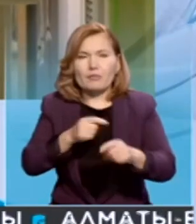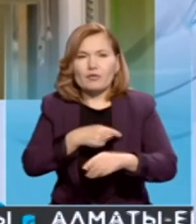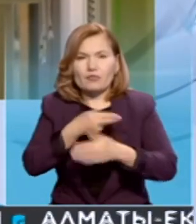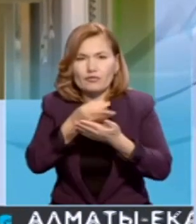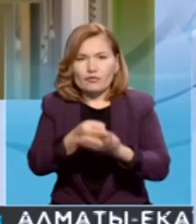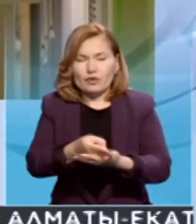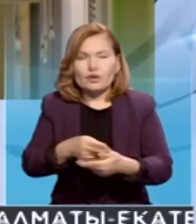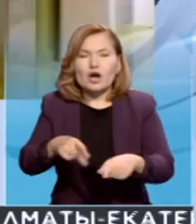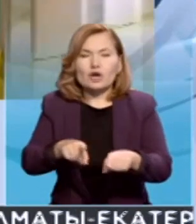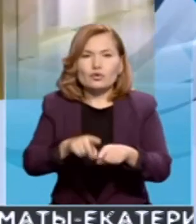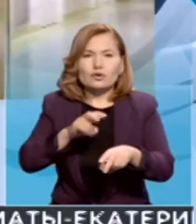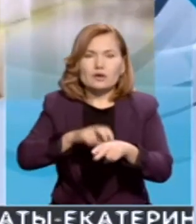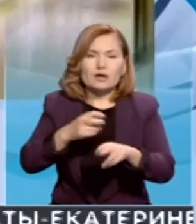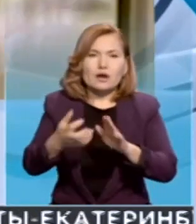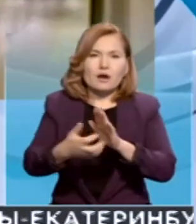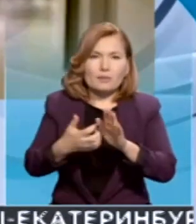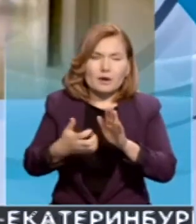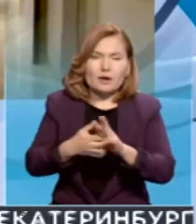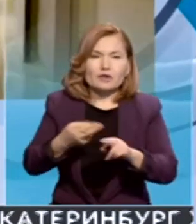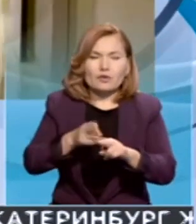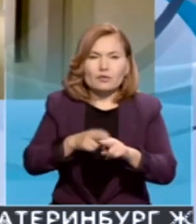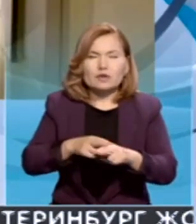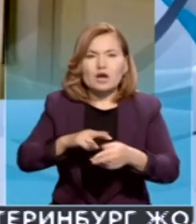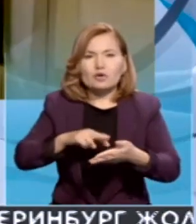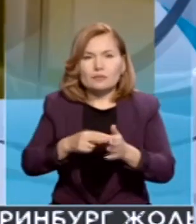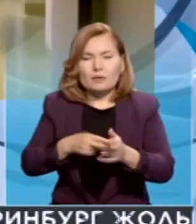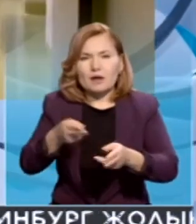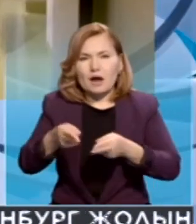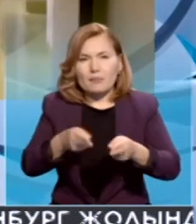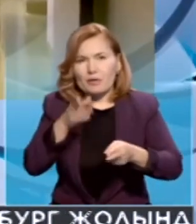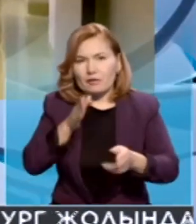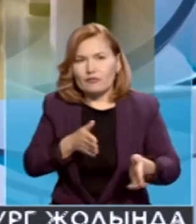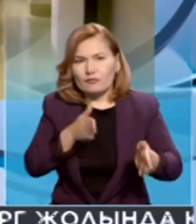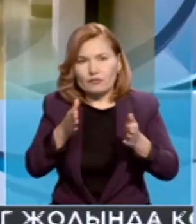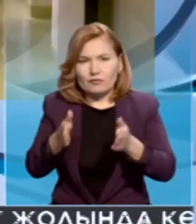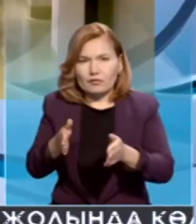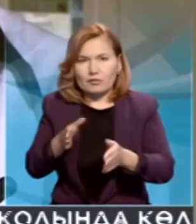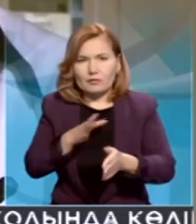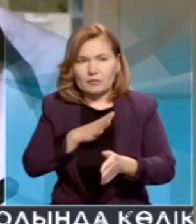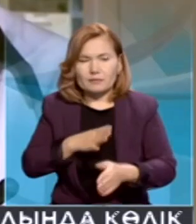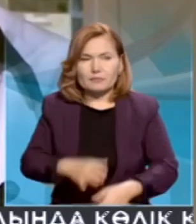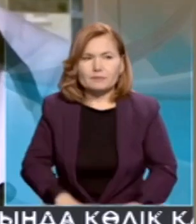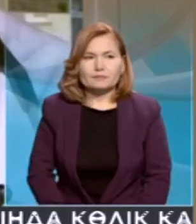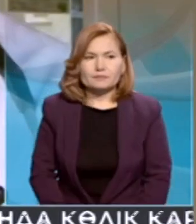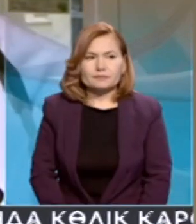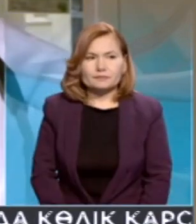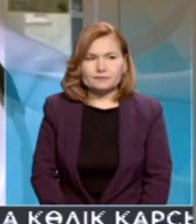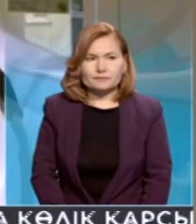дәрігерлер жетіспей, жоспарлы операциялар кейінге шегерілуде. Сұхбатты назарларыңызға ұсынамын.